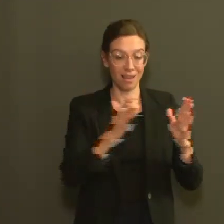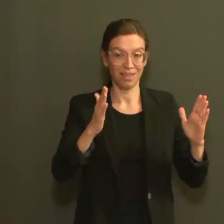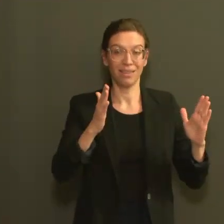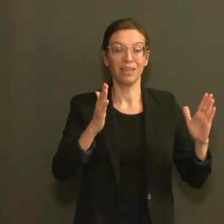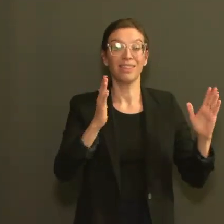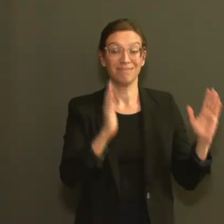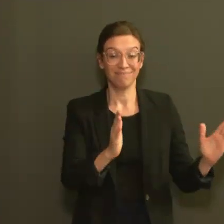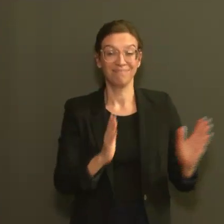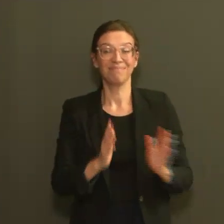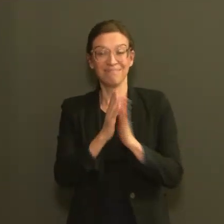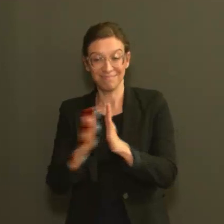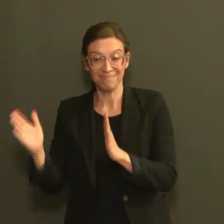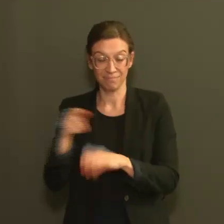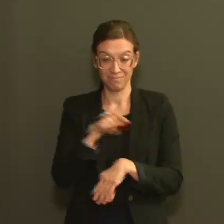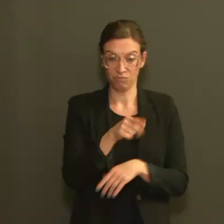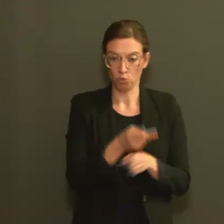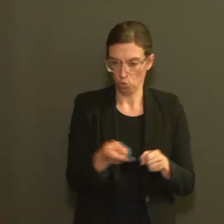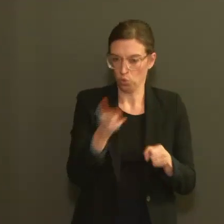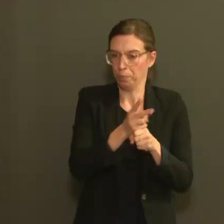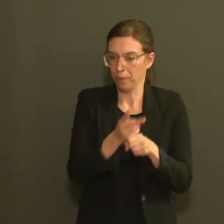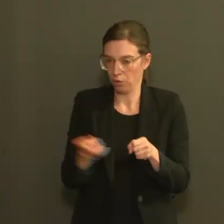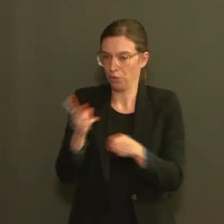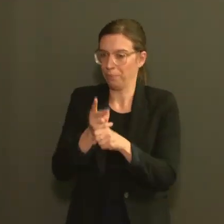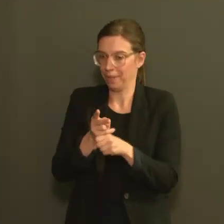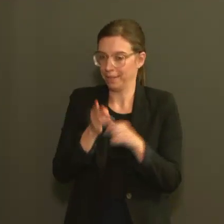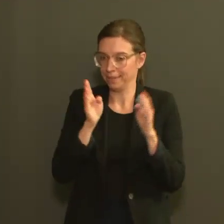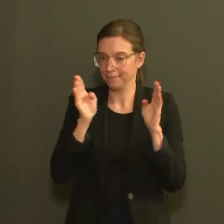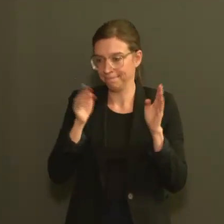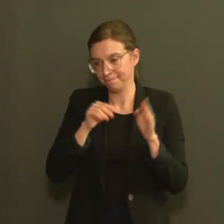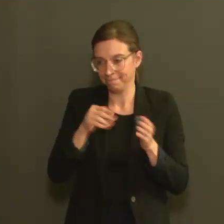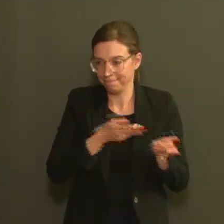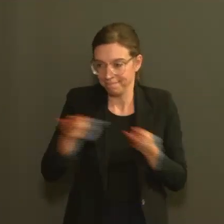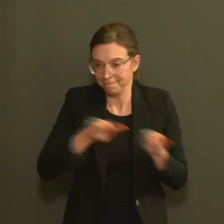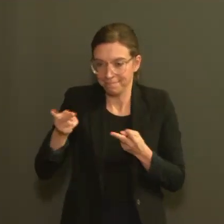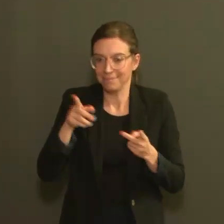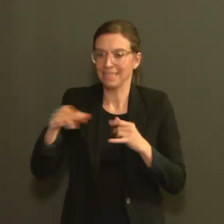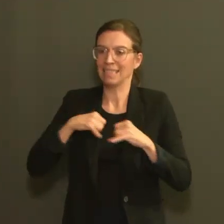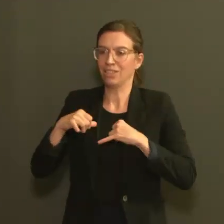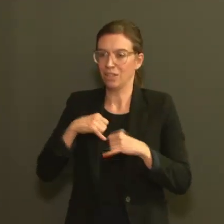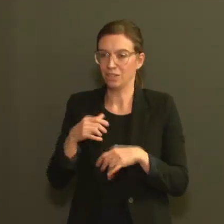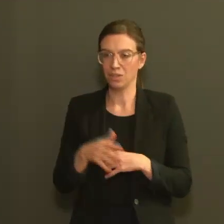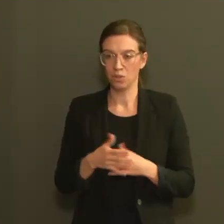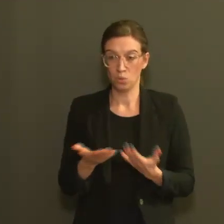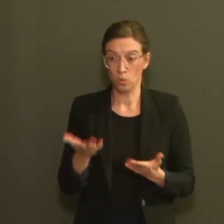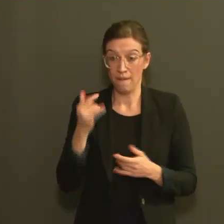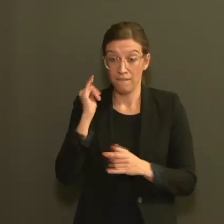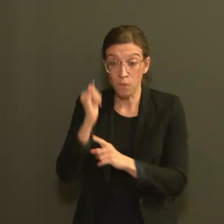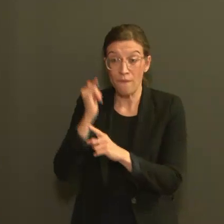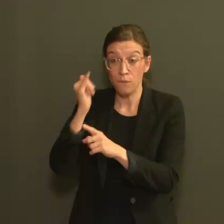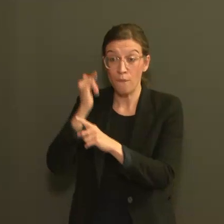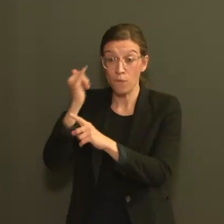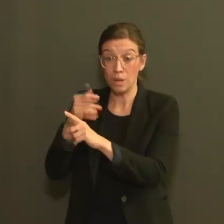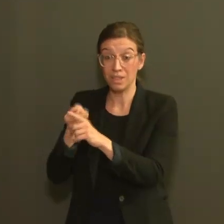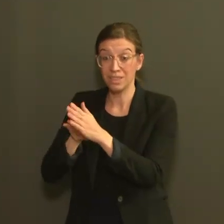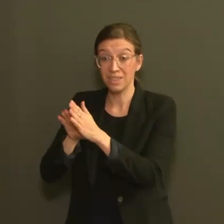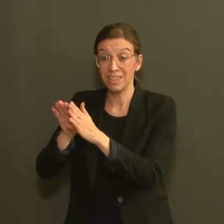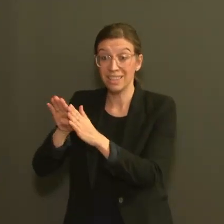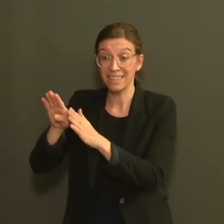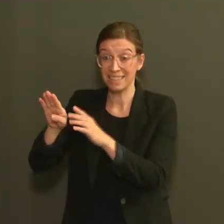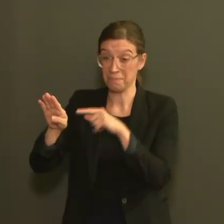het maximumaantal van 2000 bedden op intensieve zorgen bezet zijn. Ik heb er wel alle vertrouwen in dat we